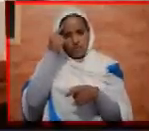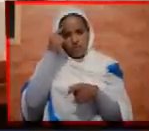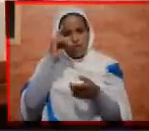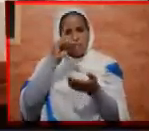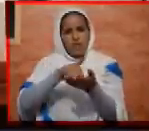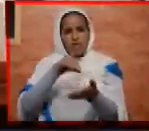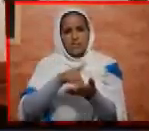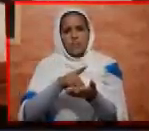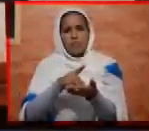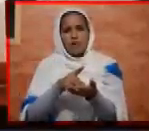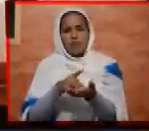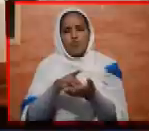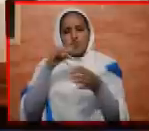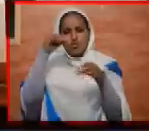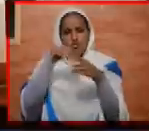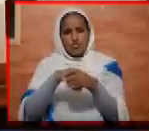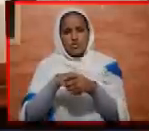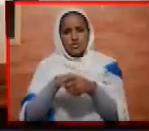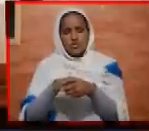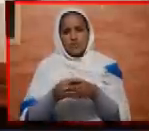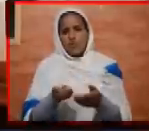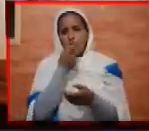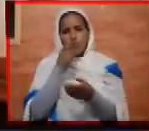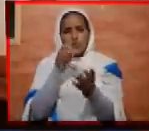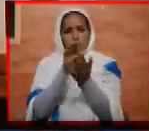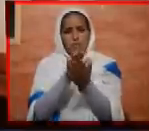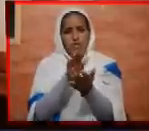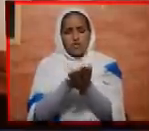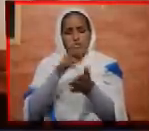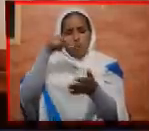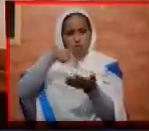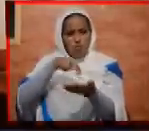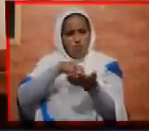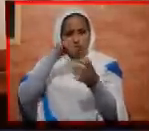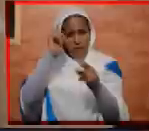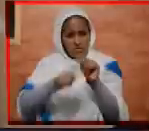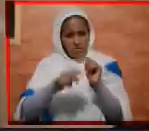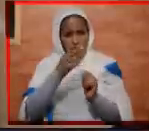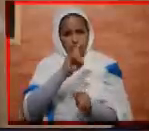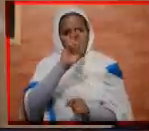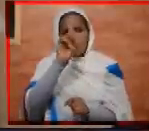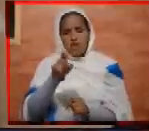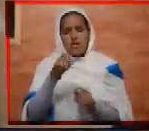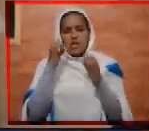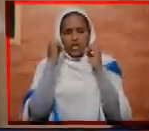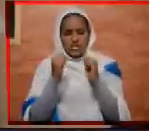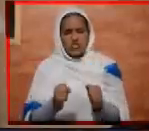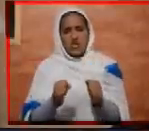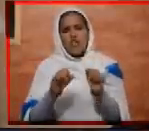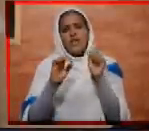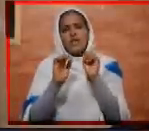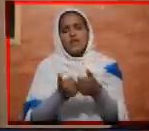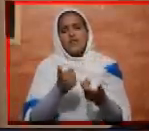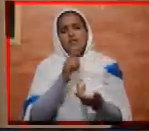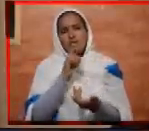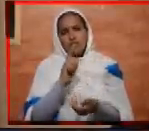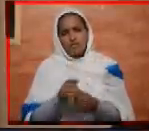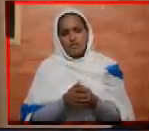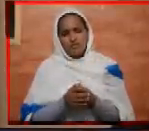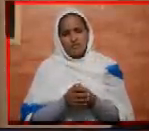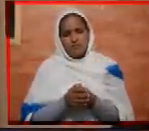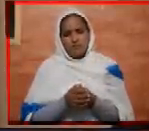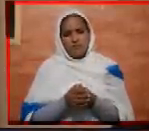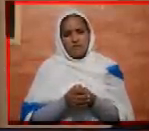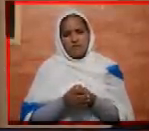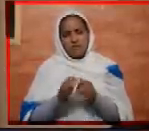በሚረዱት አካሎች ሁሉ ቁጥጥር ያስፈልገዋል። ለምንድነው? ለምሳሌ አሁን ትምህርት ክፍል አለ። ትምህርት ክፍል እኒህን